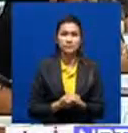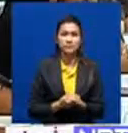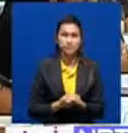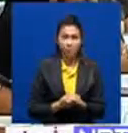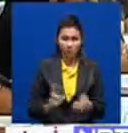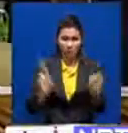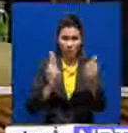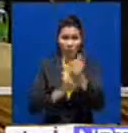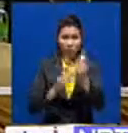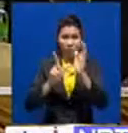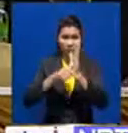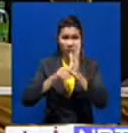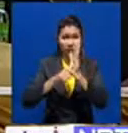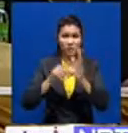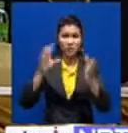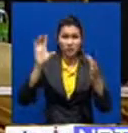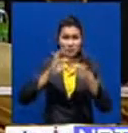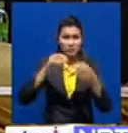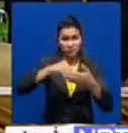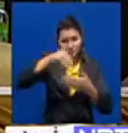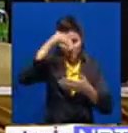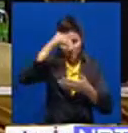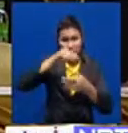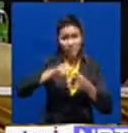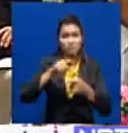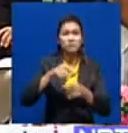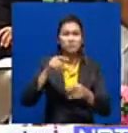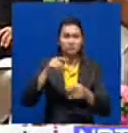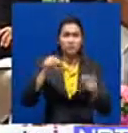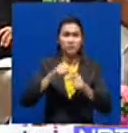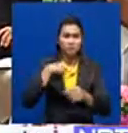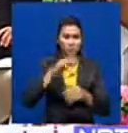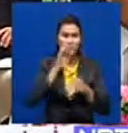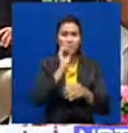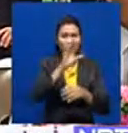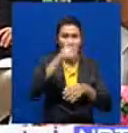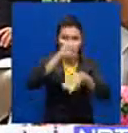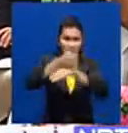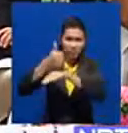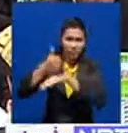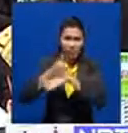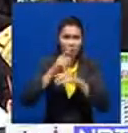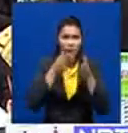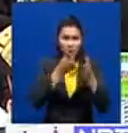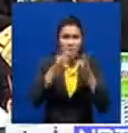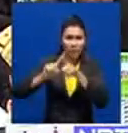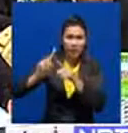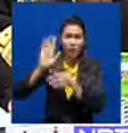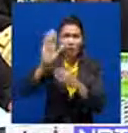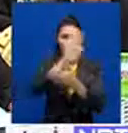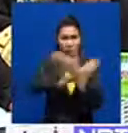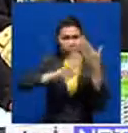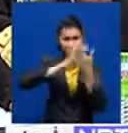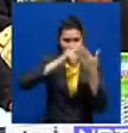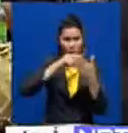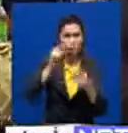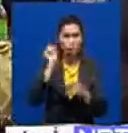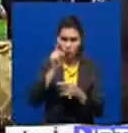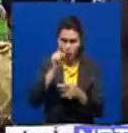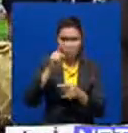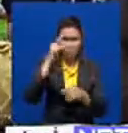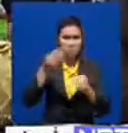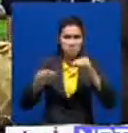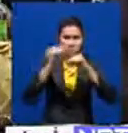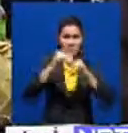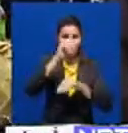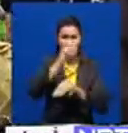รองเลขาธิการสำนักงานการศึกษาขั้นพื้นฐานกำชับผู้อำนวยการสำนักงานเขตพื้นที่การศึกษาทั่วประเทศเร่งเสริมทักษะภาษ